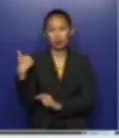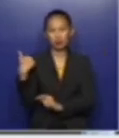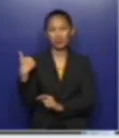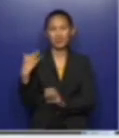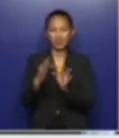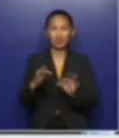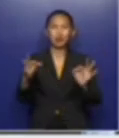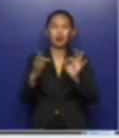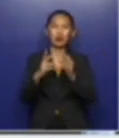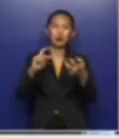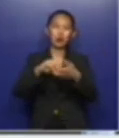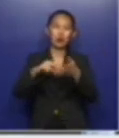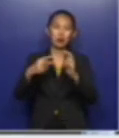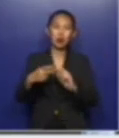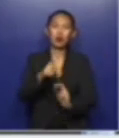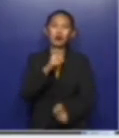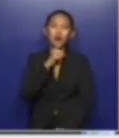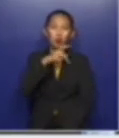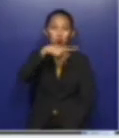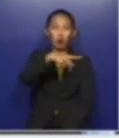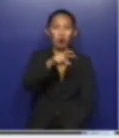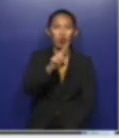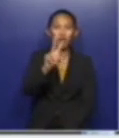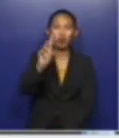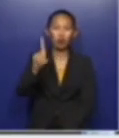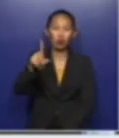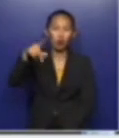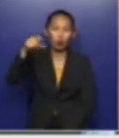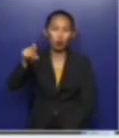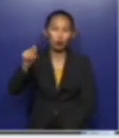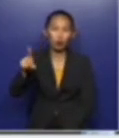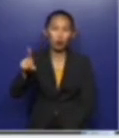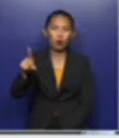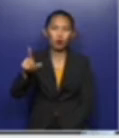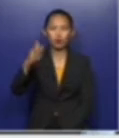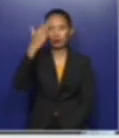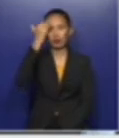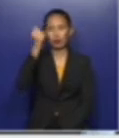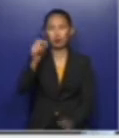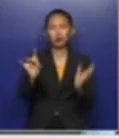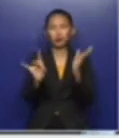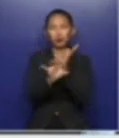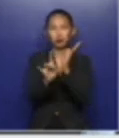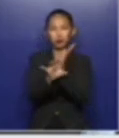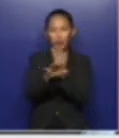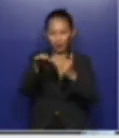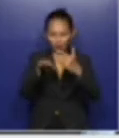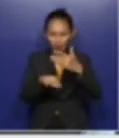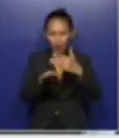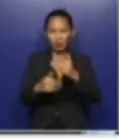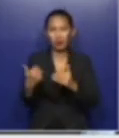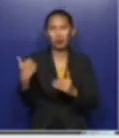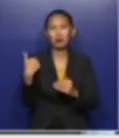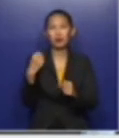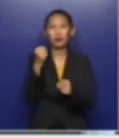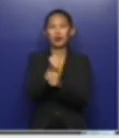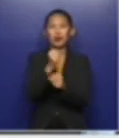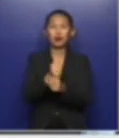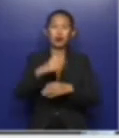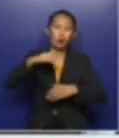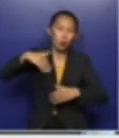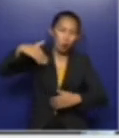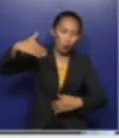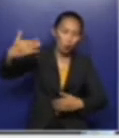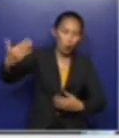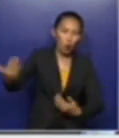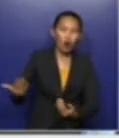พ.ร.ก.ฉุกเฉินเอาไว้เพราะในท้ายหนังสือบอกว่าดำเนินการได้จนกว่าจะยกเลิกพ.ร.